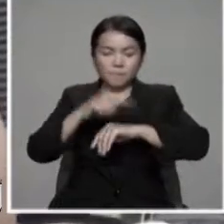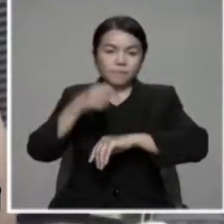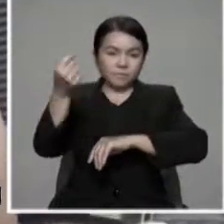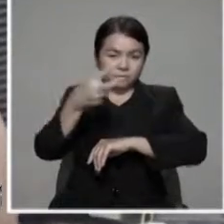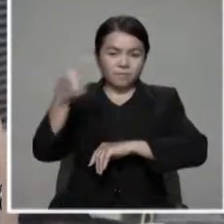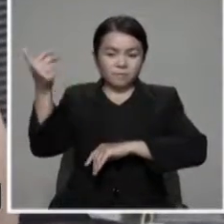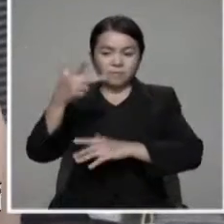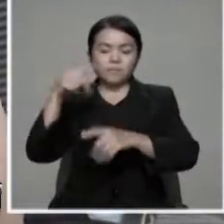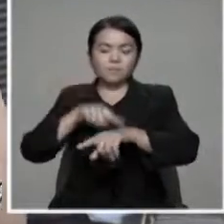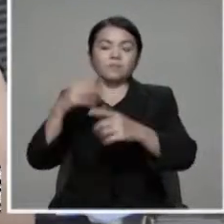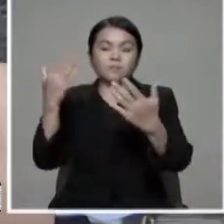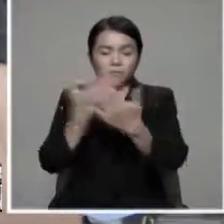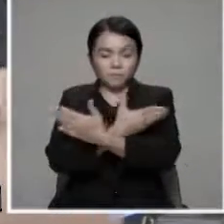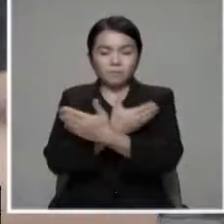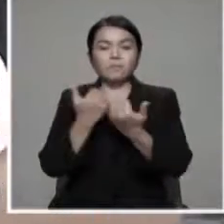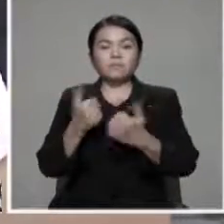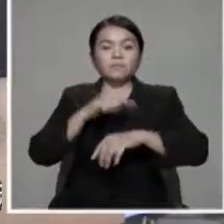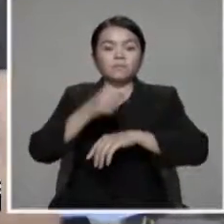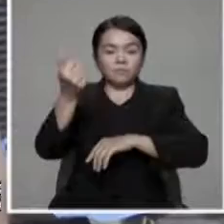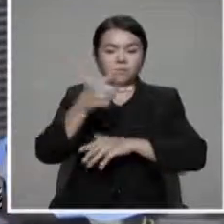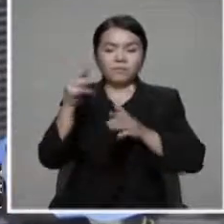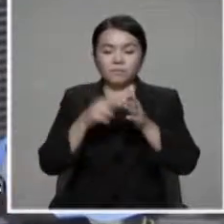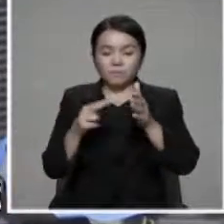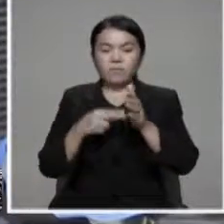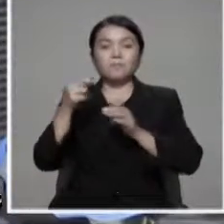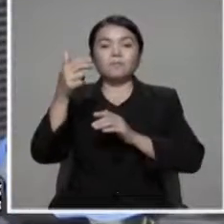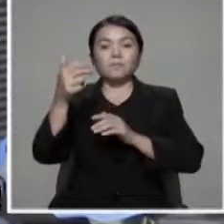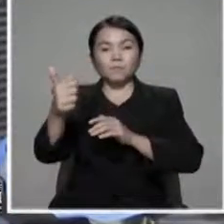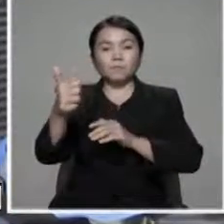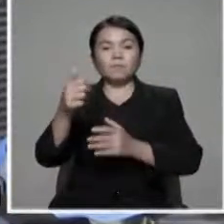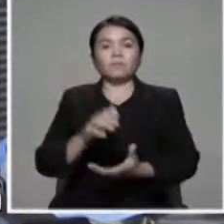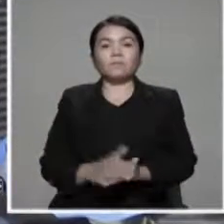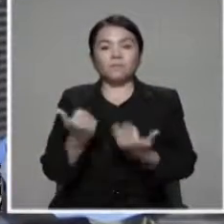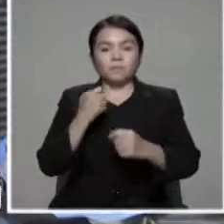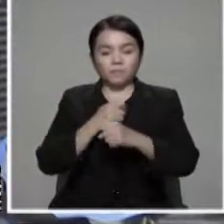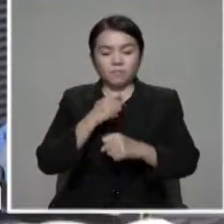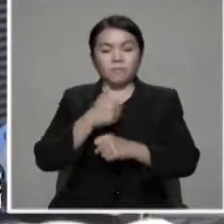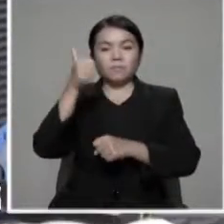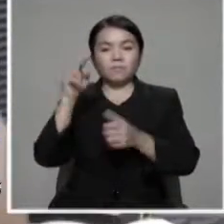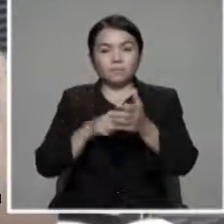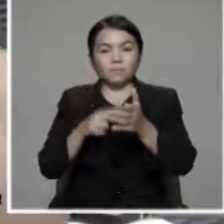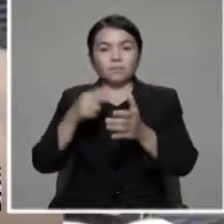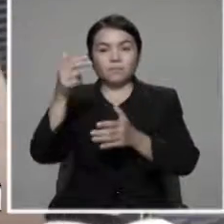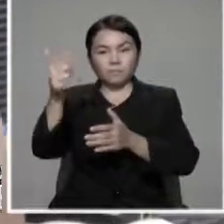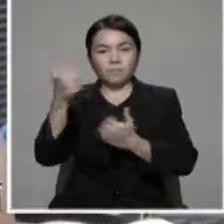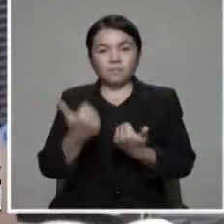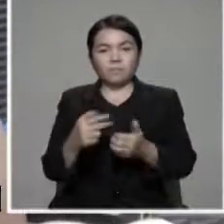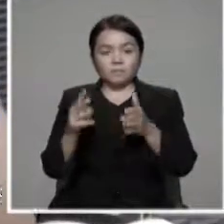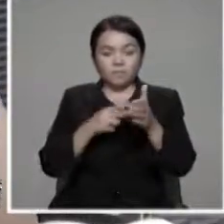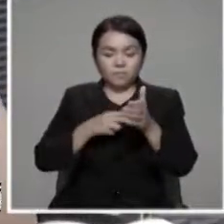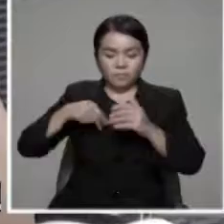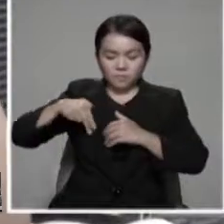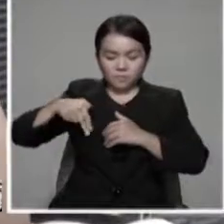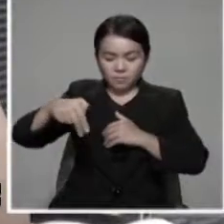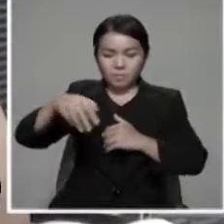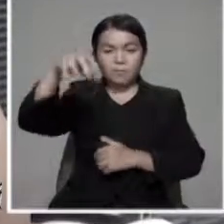3 2วันนี้ผมมาออกตี3มาวิ่งมันทำได้ดีทำได้เยอะแต่ในการวิ่งหรือเดินมาท้องสน